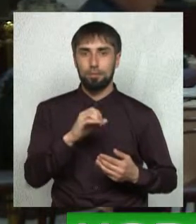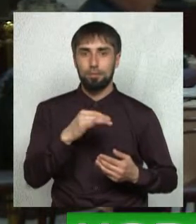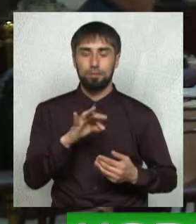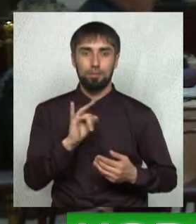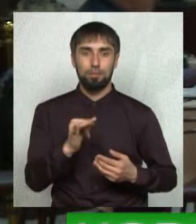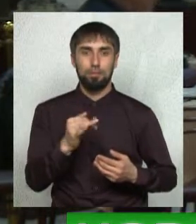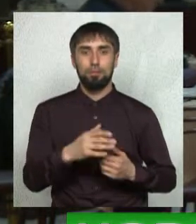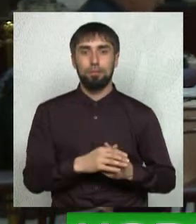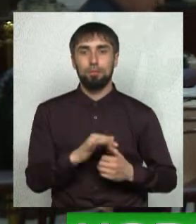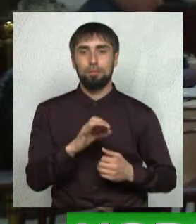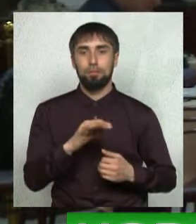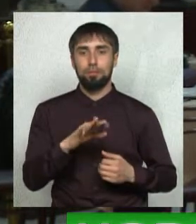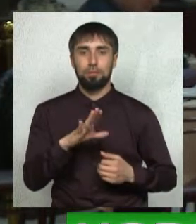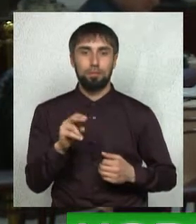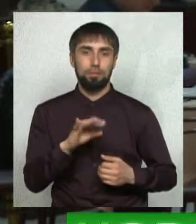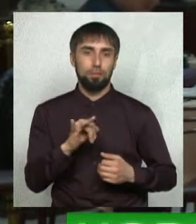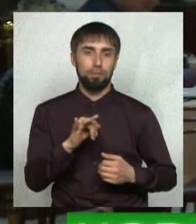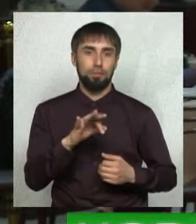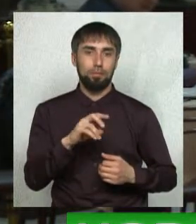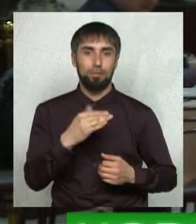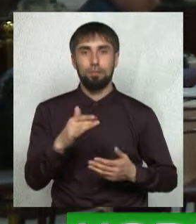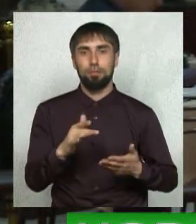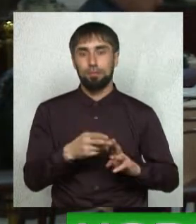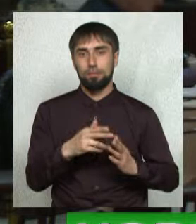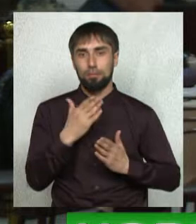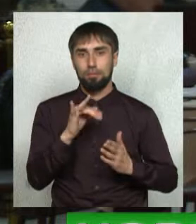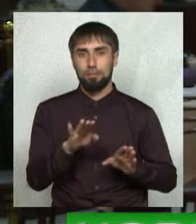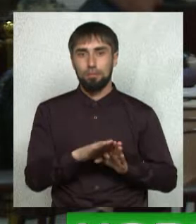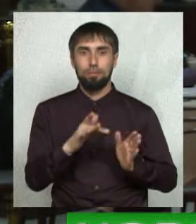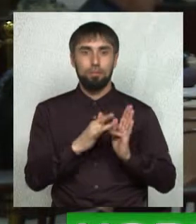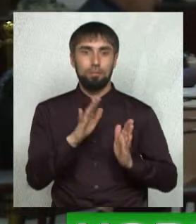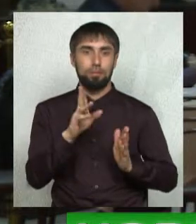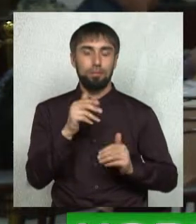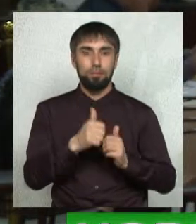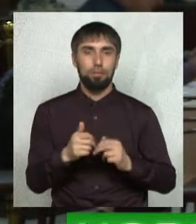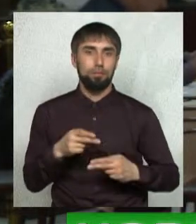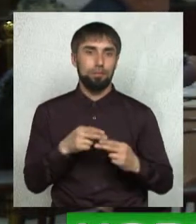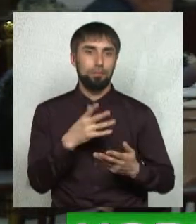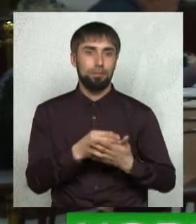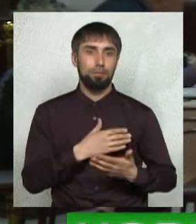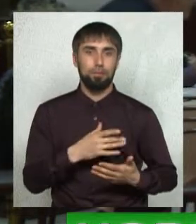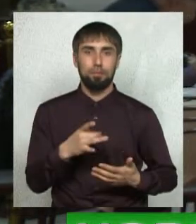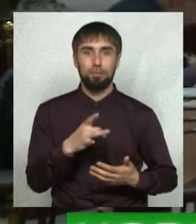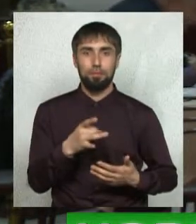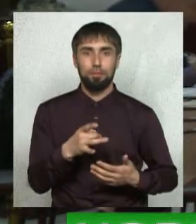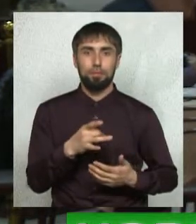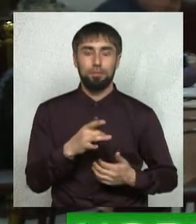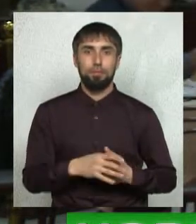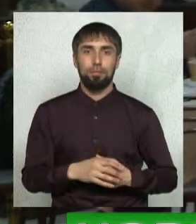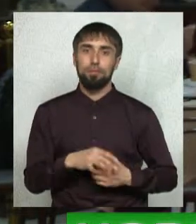у искусствоведов, ну, у обычных читателей, а также у туристов, которые часто посещают нашу республику, вот,